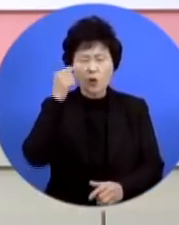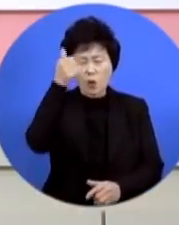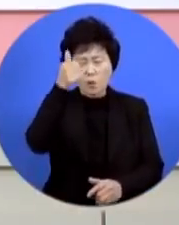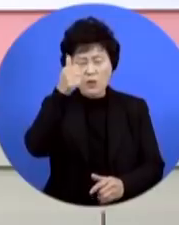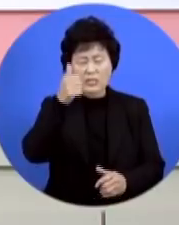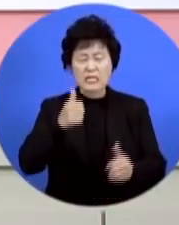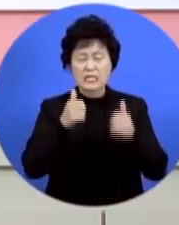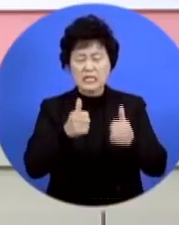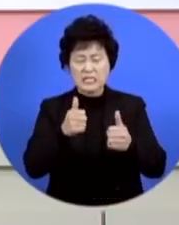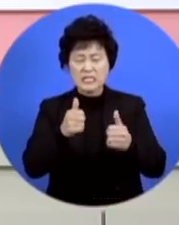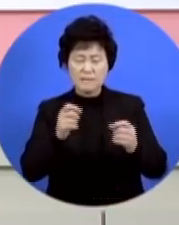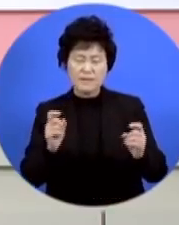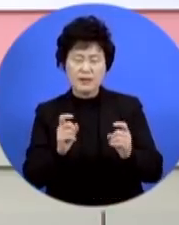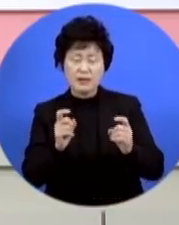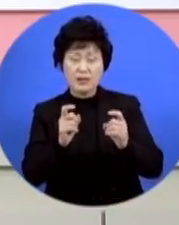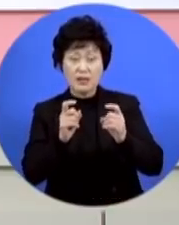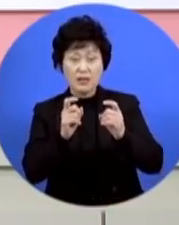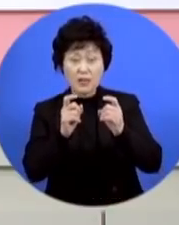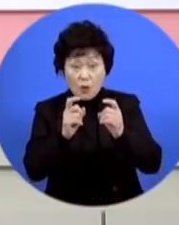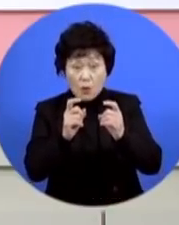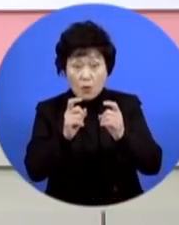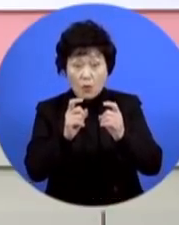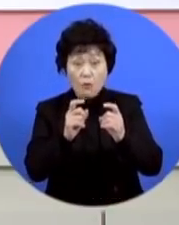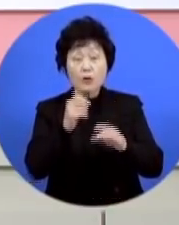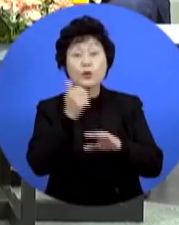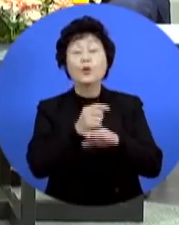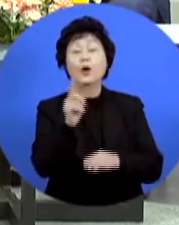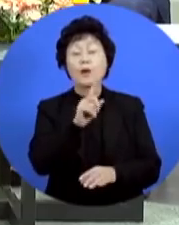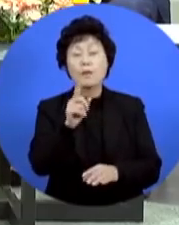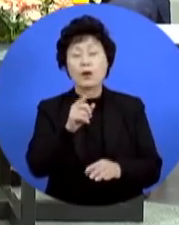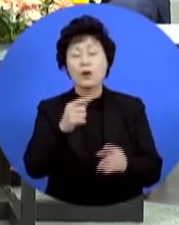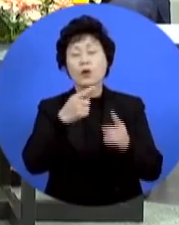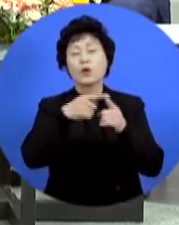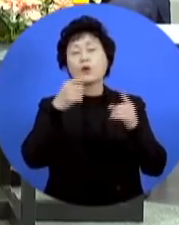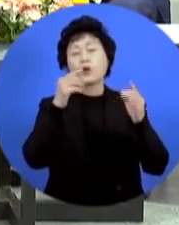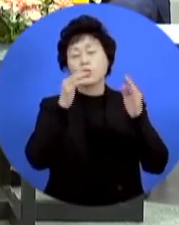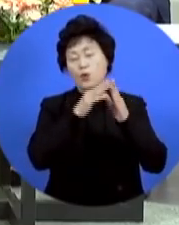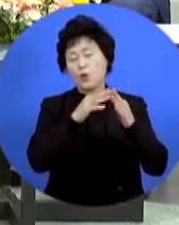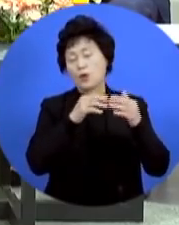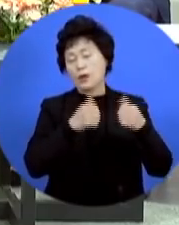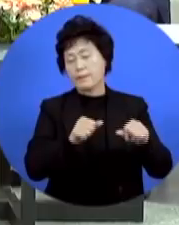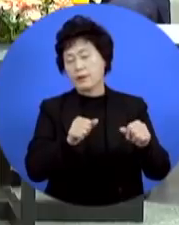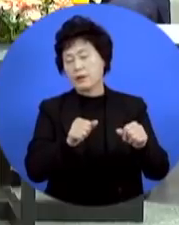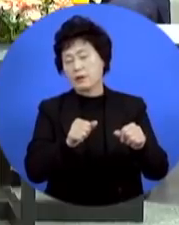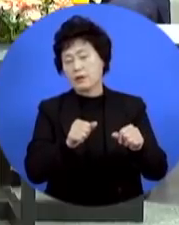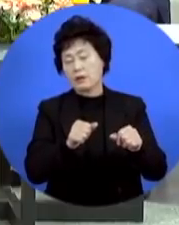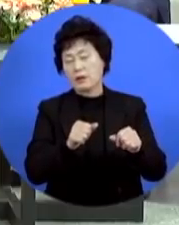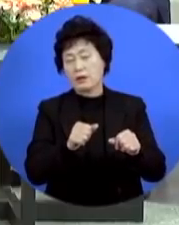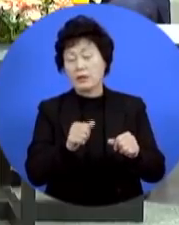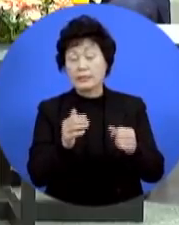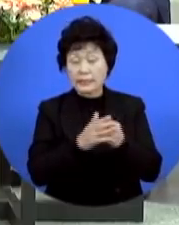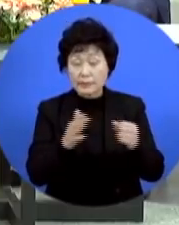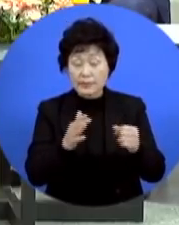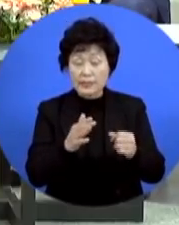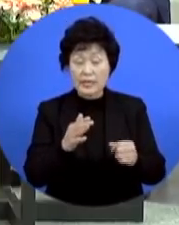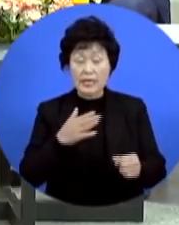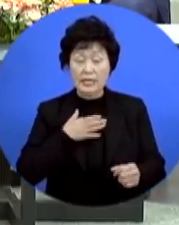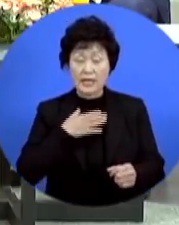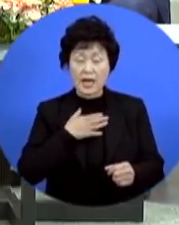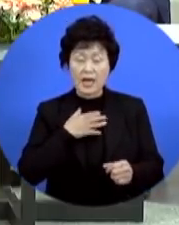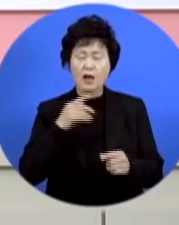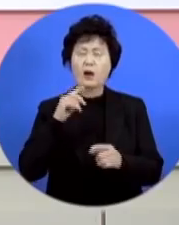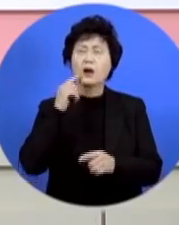깨져버리더라고. 목사가 살기 위해서 교회가 깨져서는 안 되겠다는 생각에 그냥 하나님 앞에서 울면서